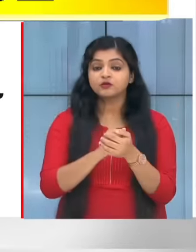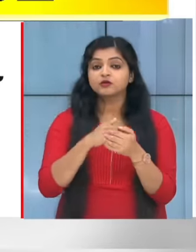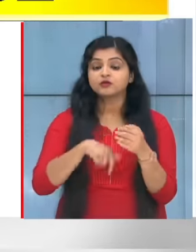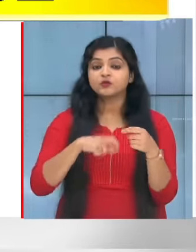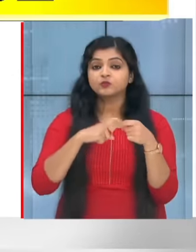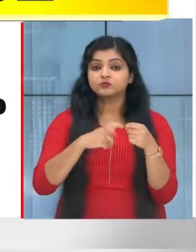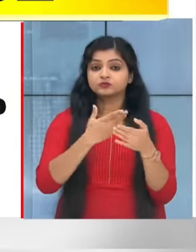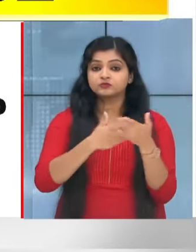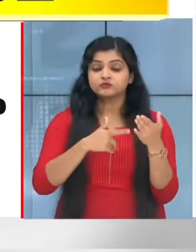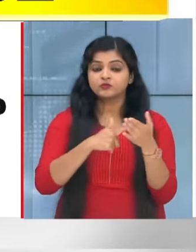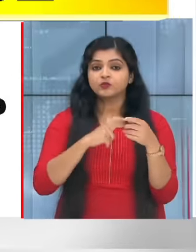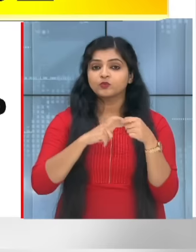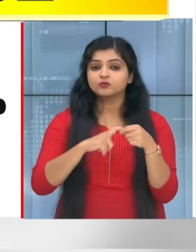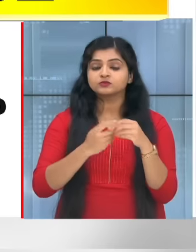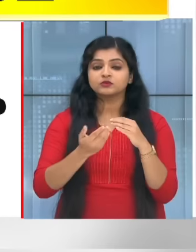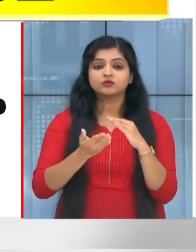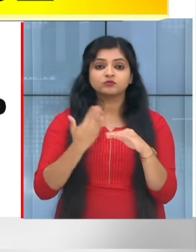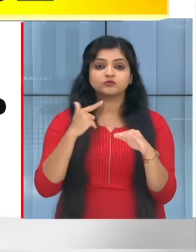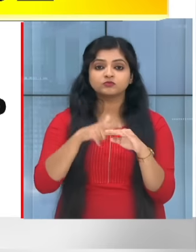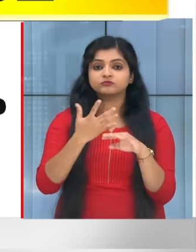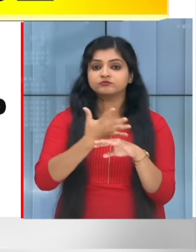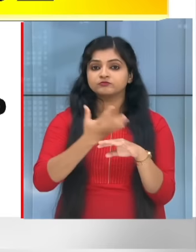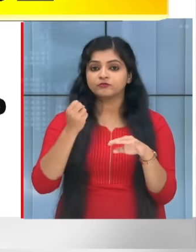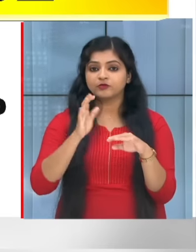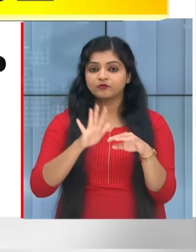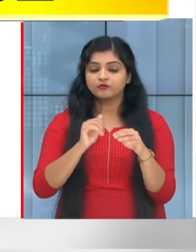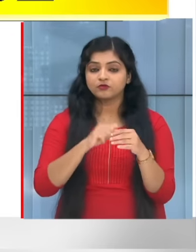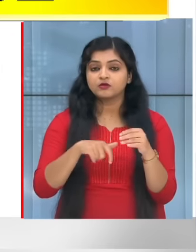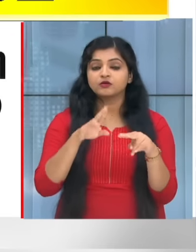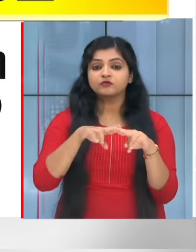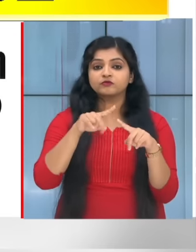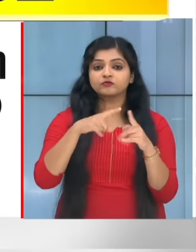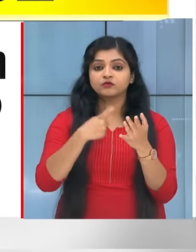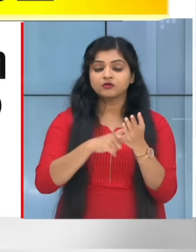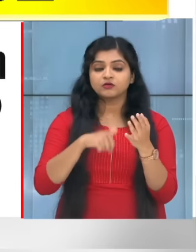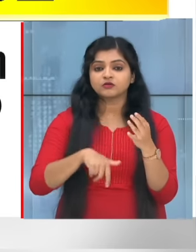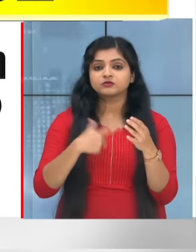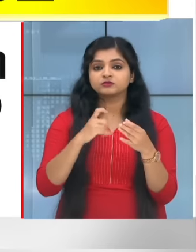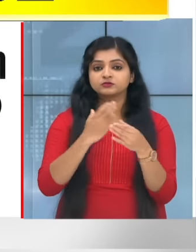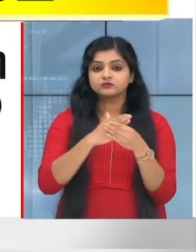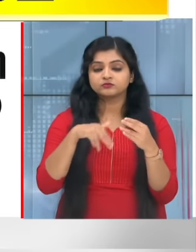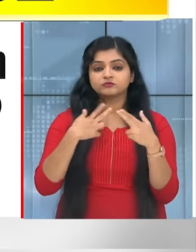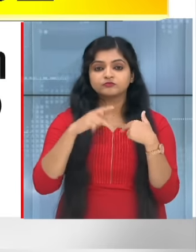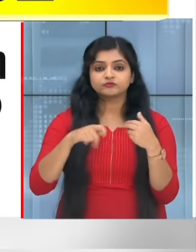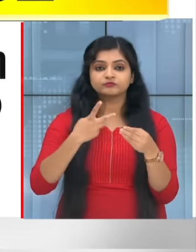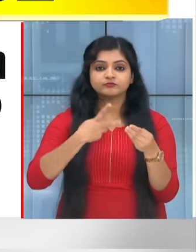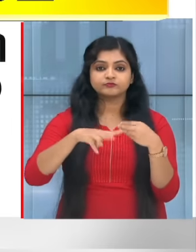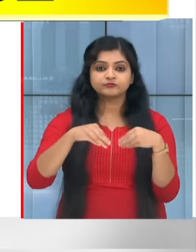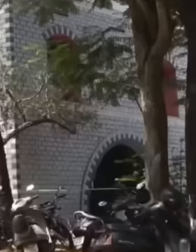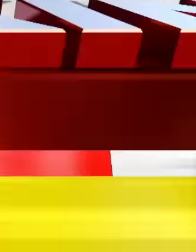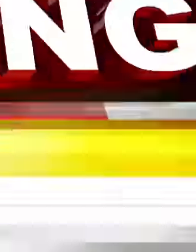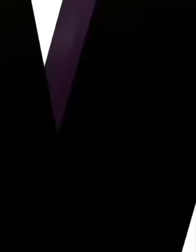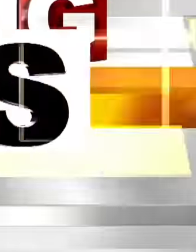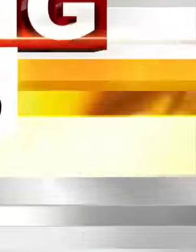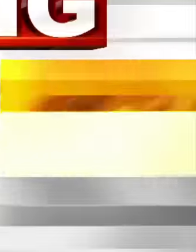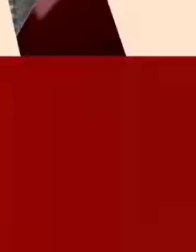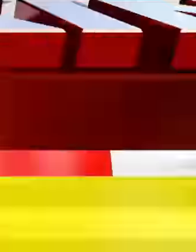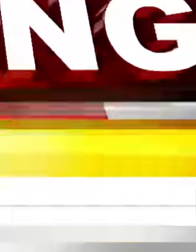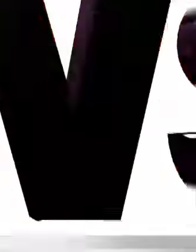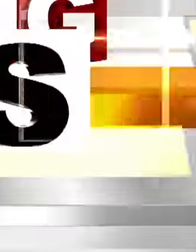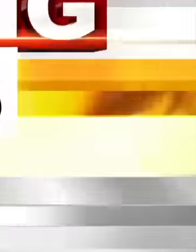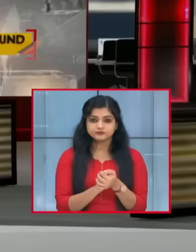ചോദ്യപേപ്പർ ചോർത്തി എന്നതാണ് കേസ്. ഈ കേസിലാണ് ഇപ്പോൾ കുറ്റപത്രം കോടതി മടക്കിയിരിക്കുന്നത്. ശരി, ആദിൽ പാലോടാണ് വിവരങ്ങൾ